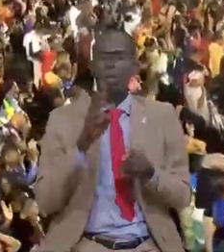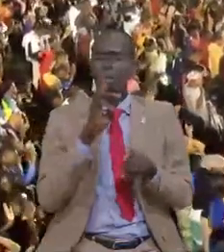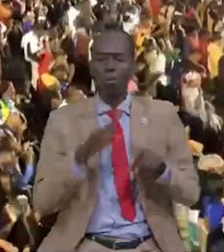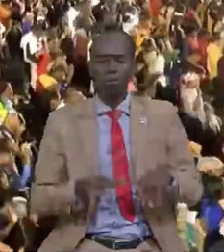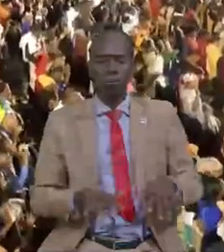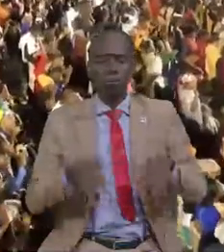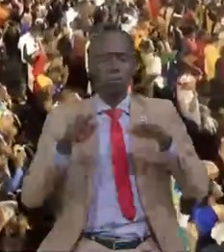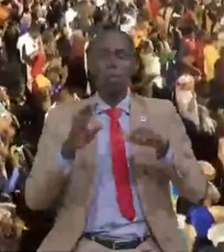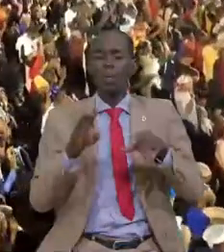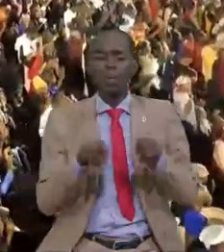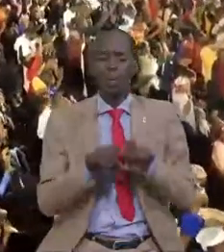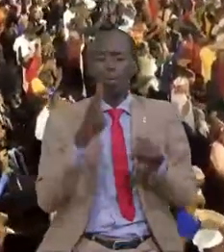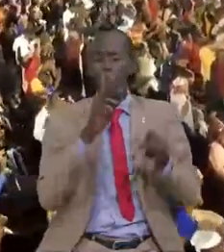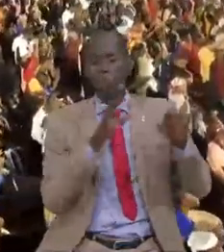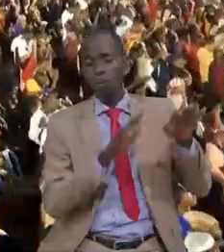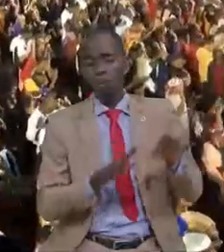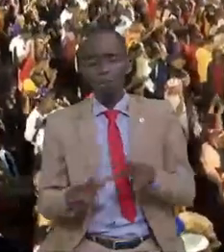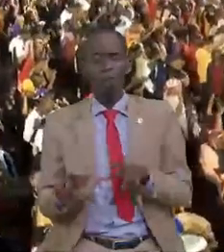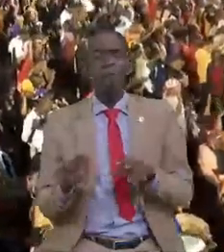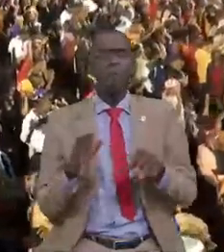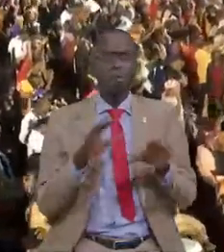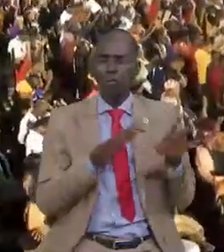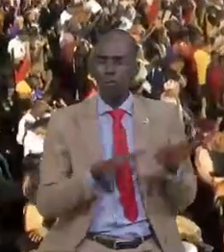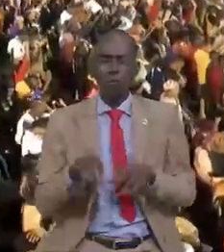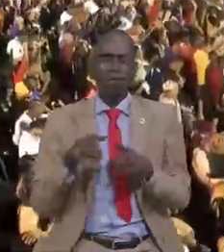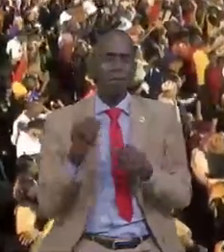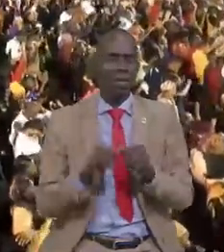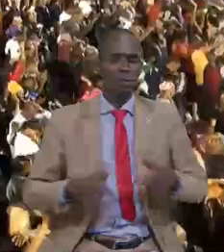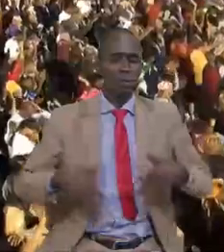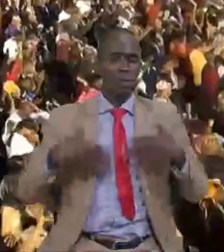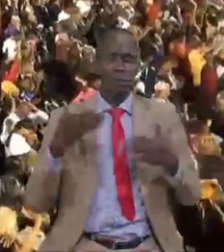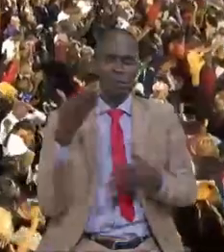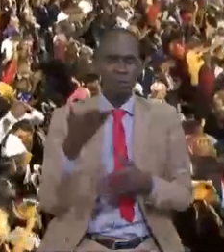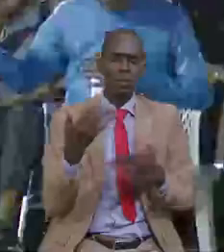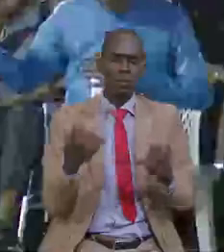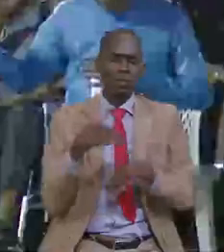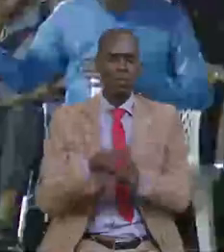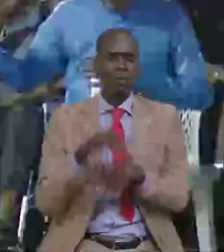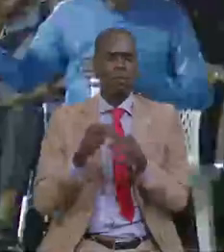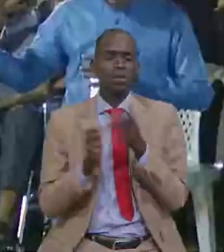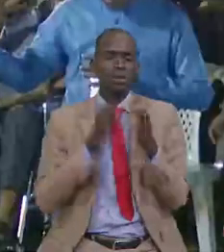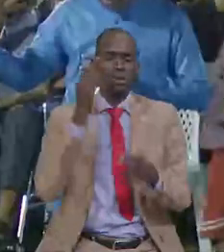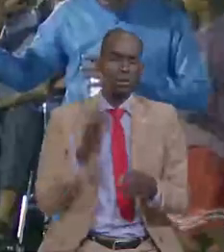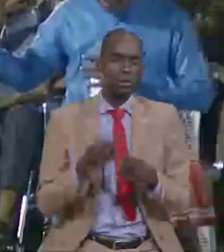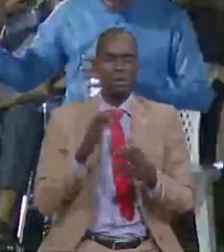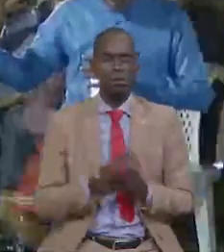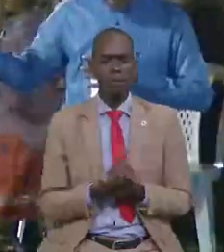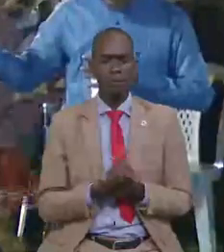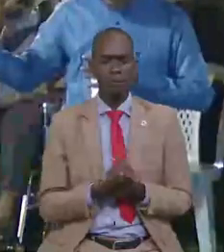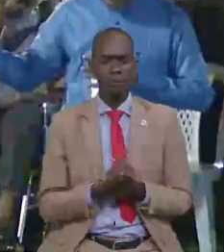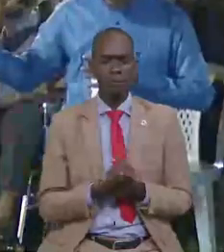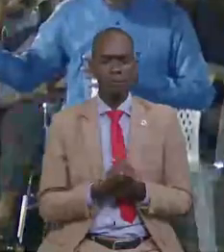liberté coule comme l'océan, comme un fleuve qui coule dans chaque vie ce soir au nom